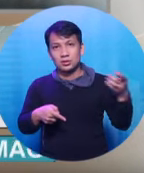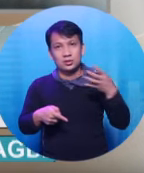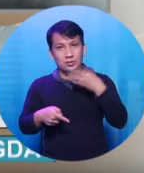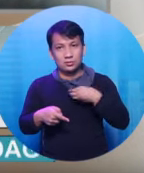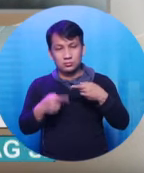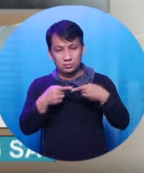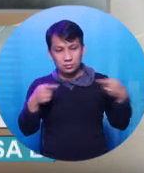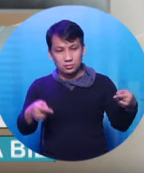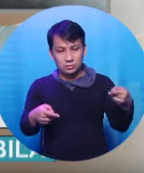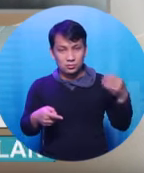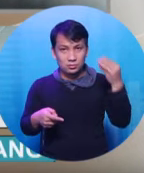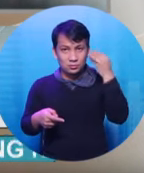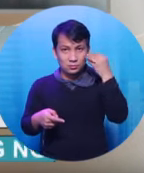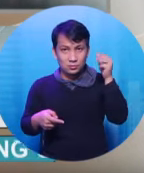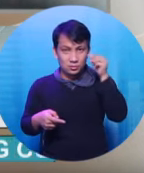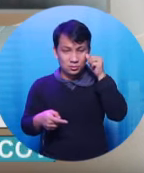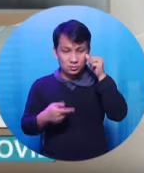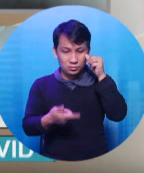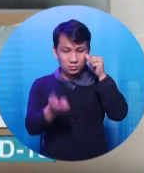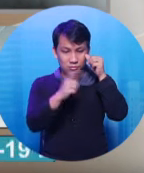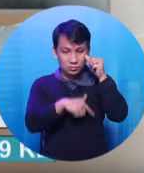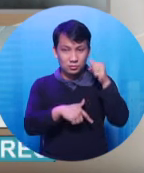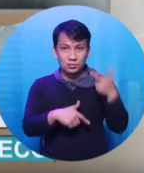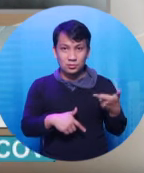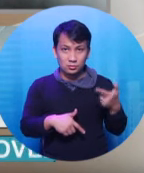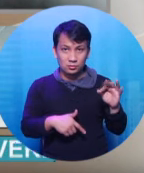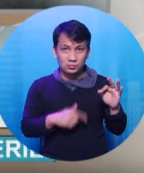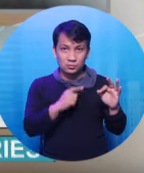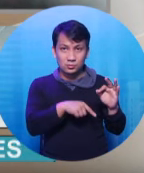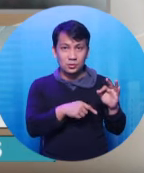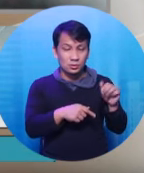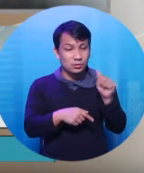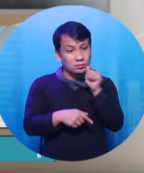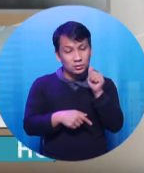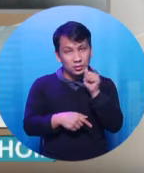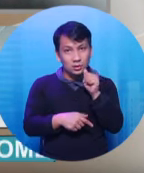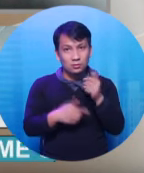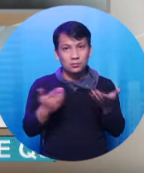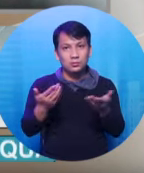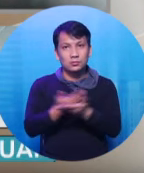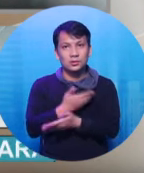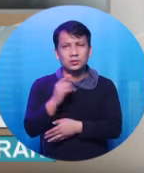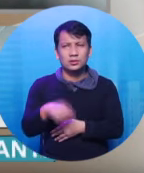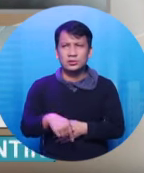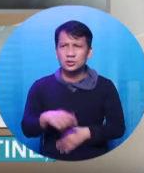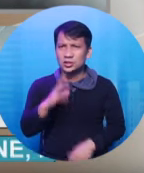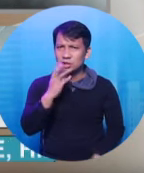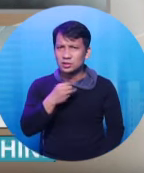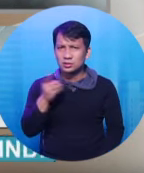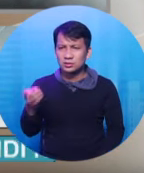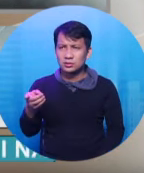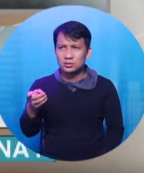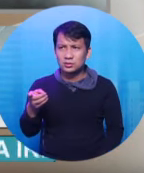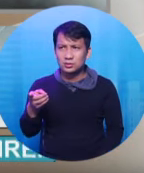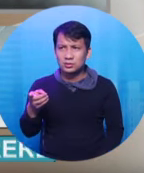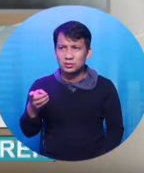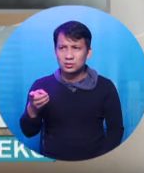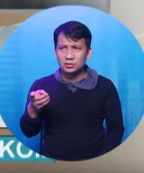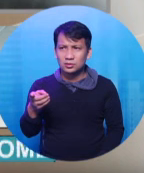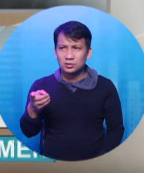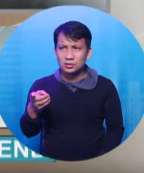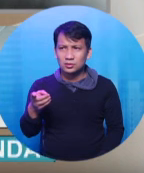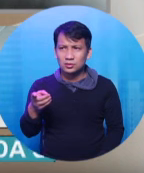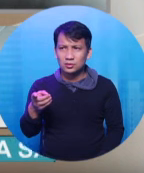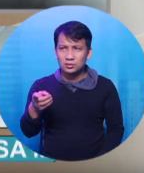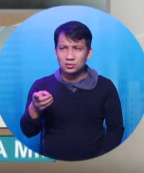si Mark dahil kay Angelica. Meron pang isa. Sandali po. Sa Mark, sino itong si Jonaline? Pati si